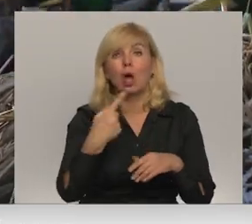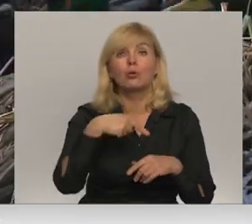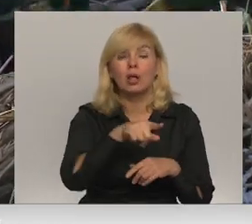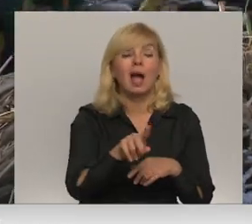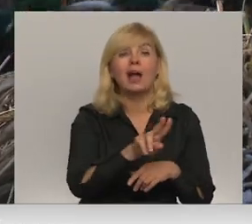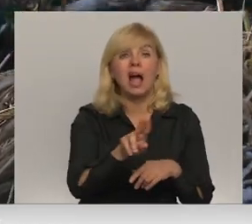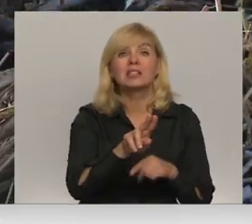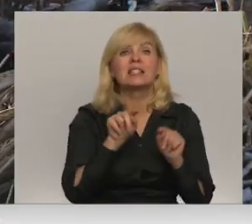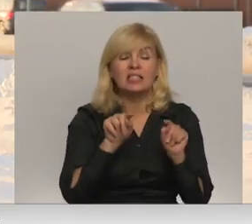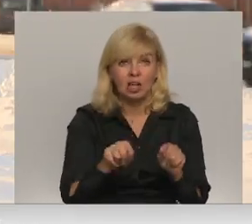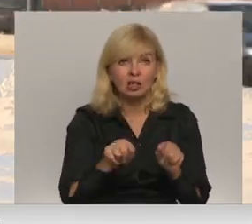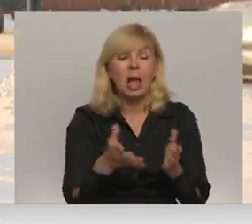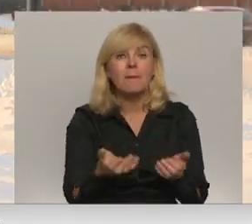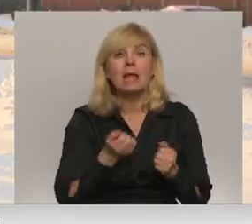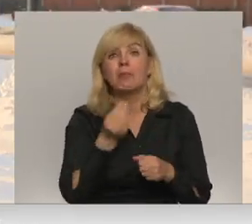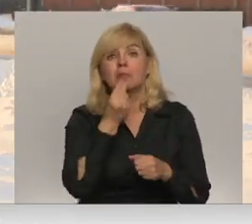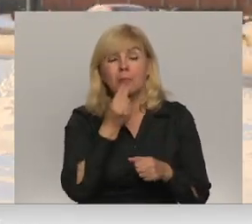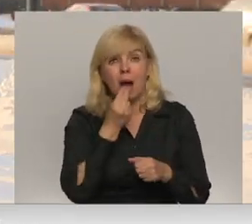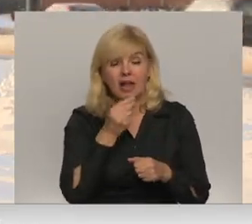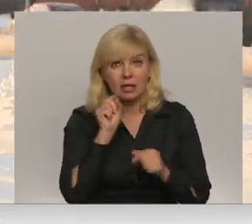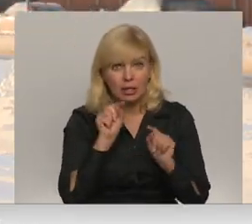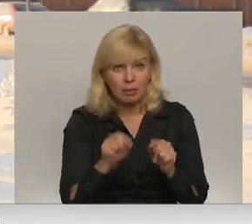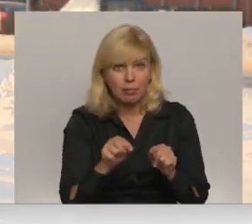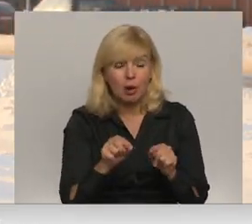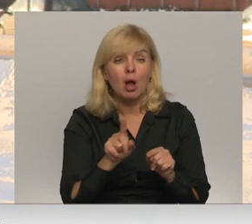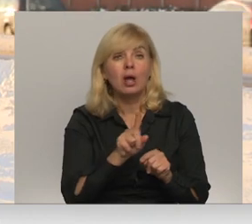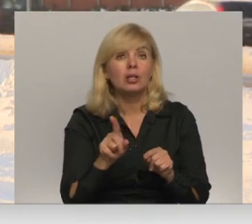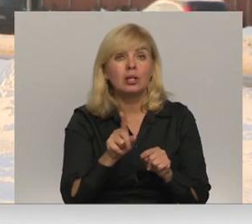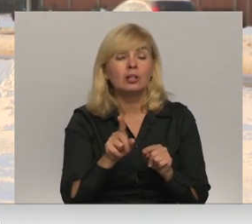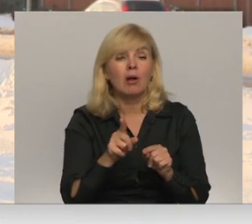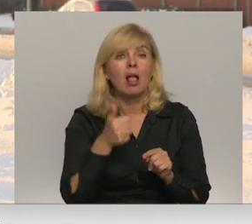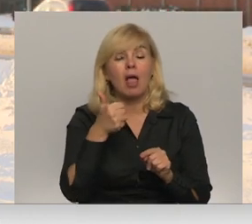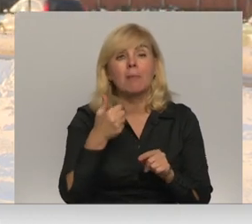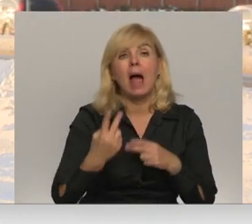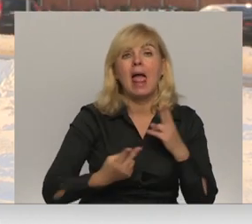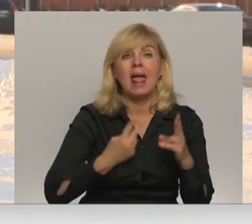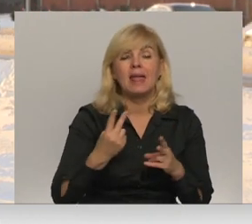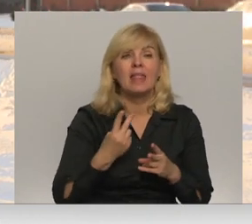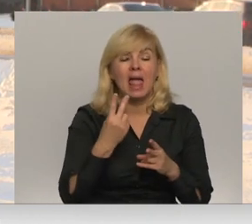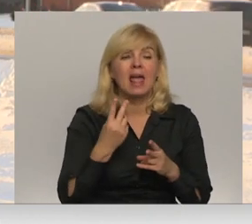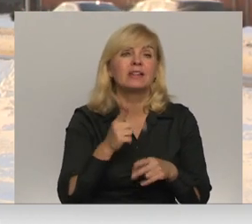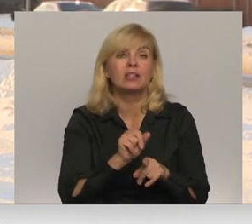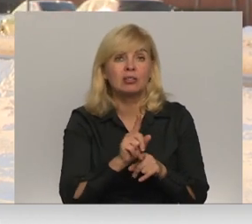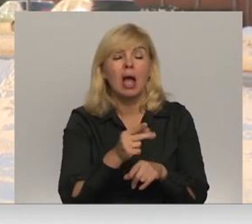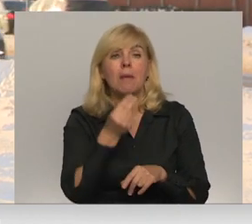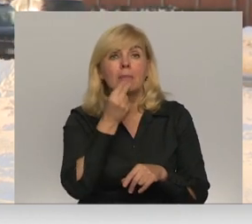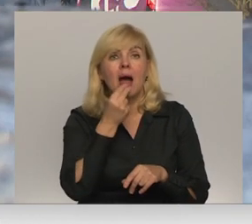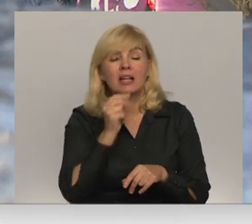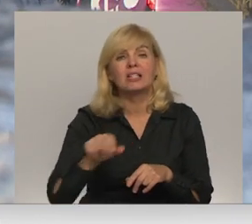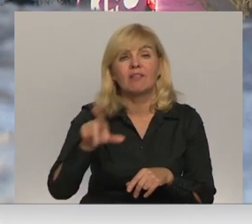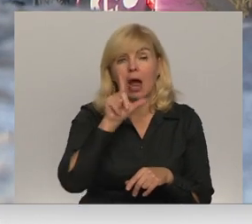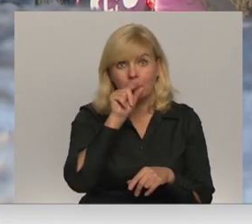tur atrodas, pieņems to barību. Tā kā tas ir gan enerģetiska vērtība liela, ka auzu pārslam gan paēdīs vairāk